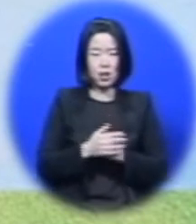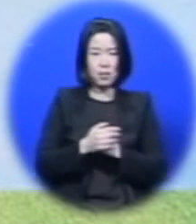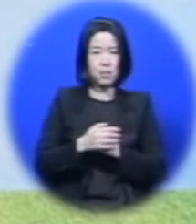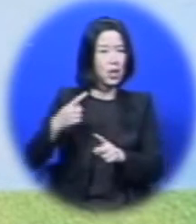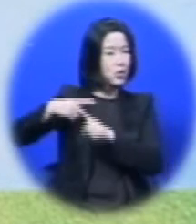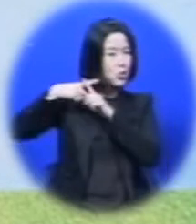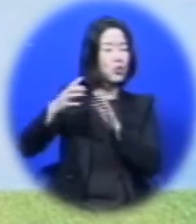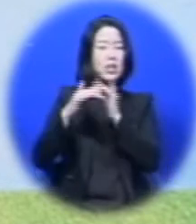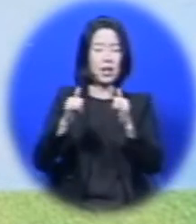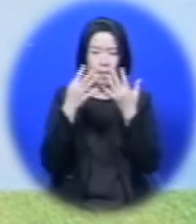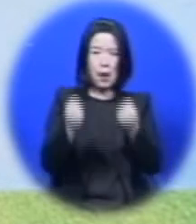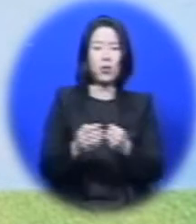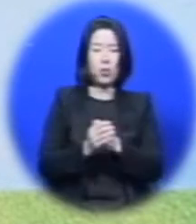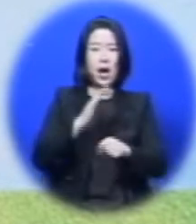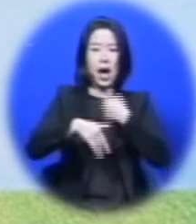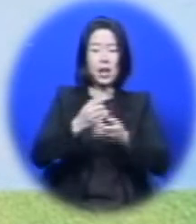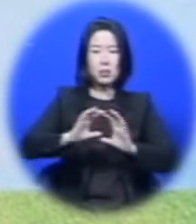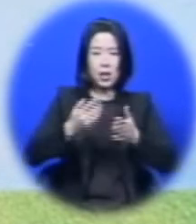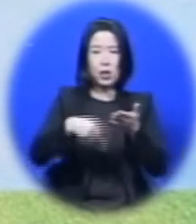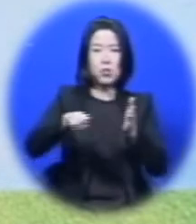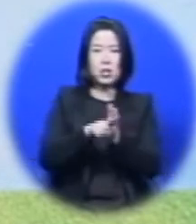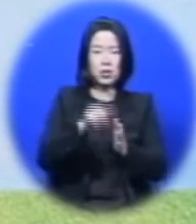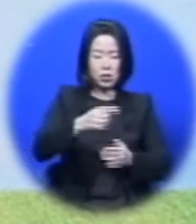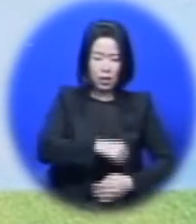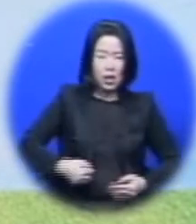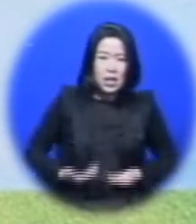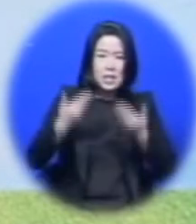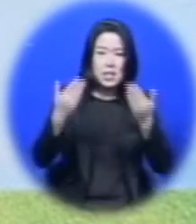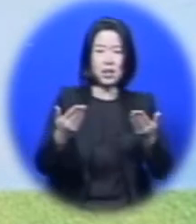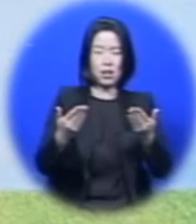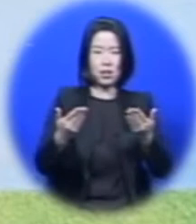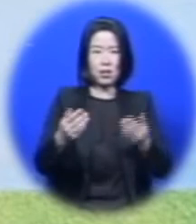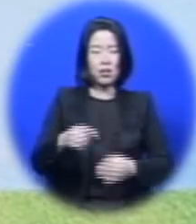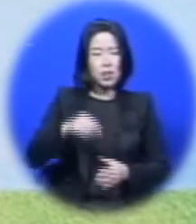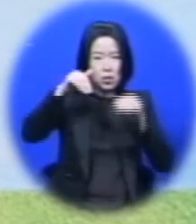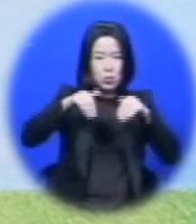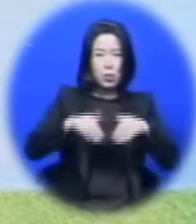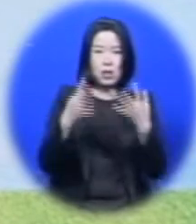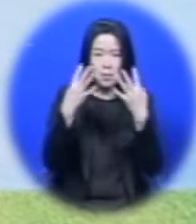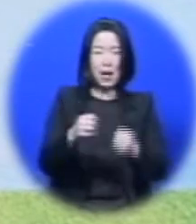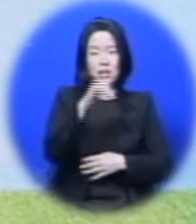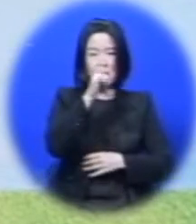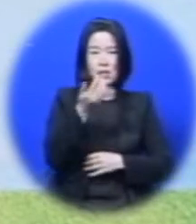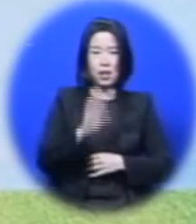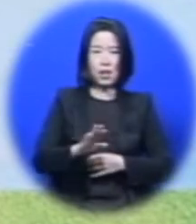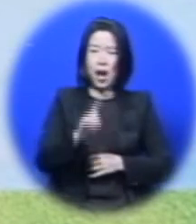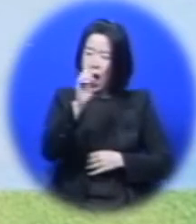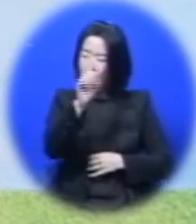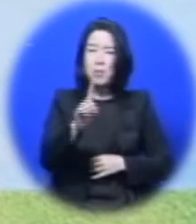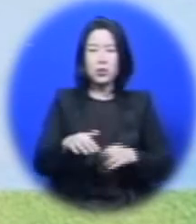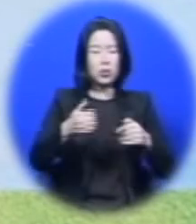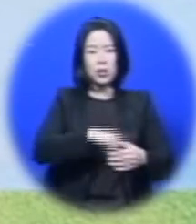사람도 많고 하나님의 나라를 위해서 그렇게 희생하고 헌신한 종들이 많은데 한 번도 헌신이라고는 해본 적도